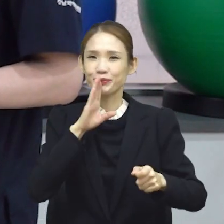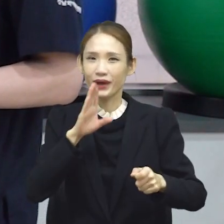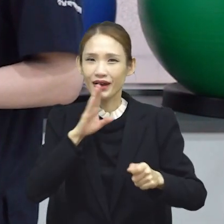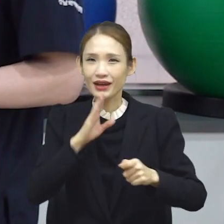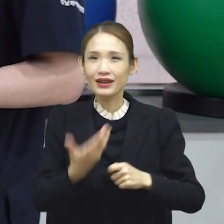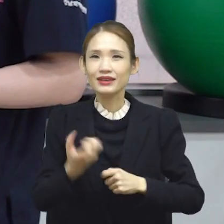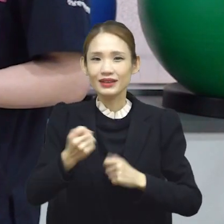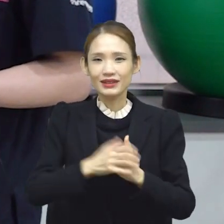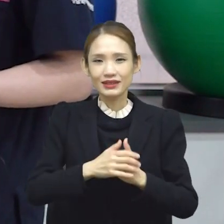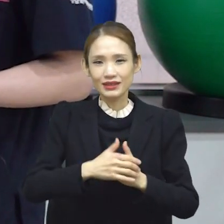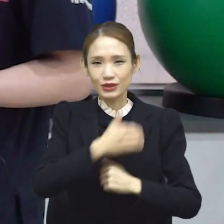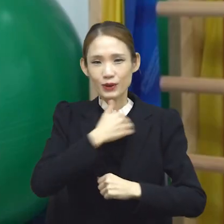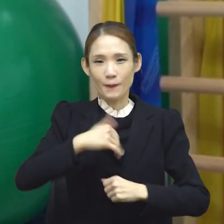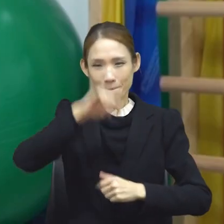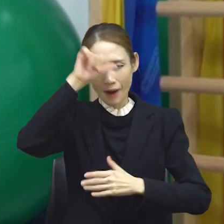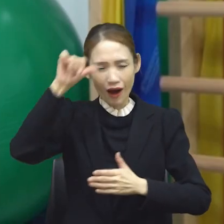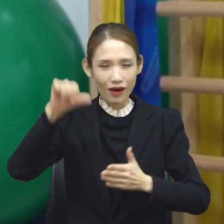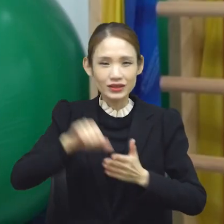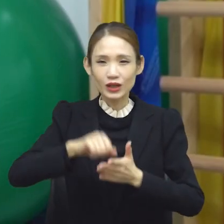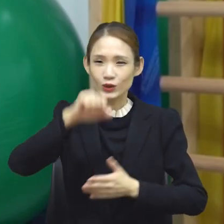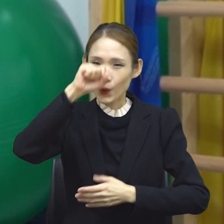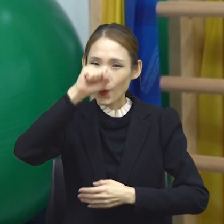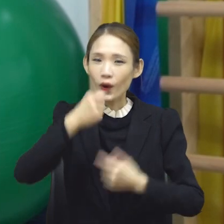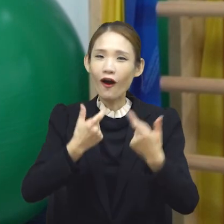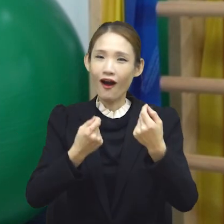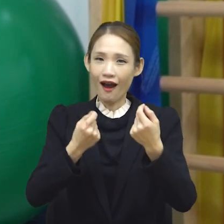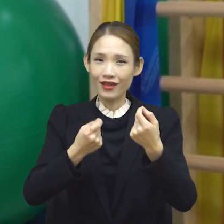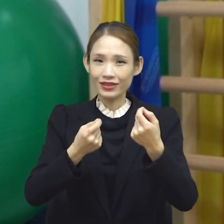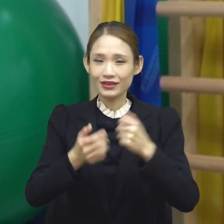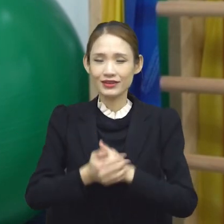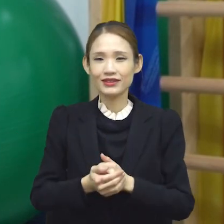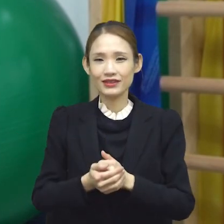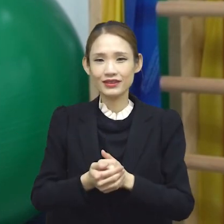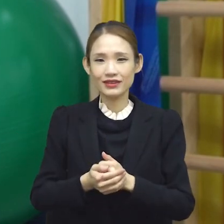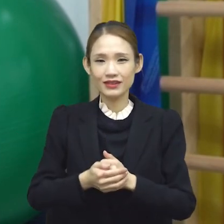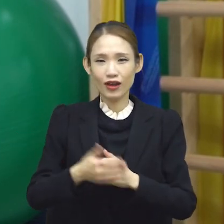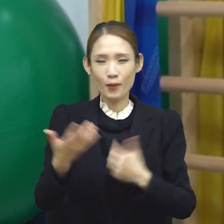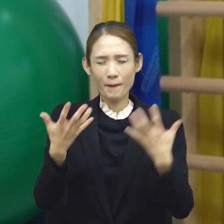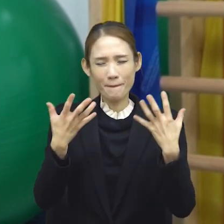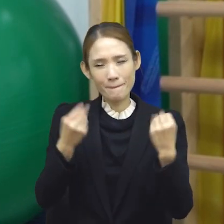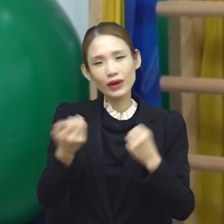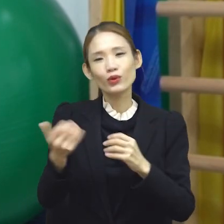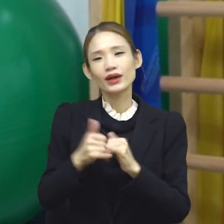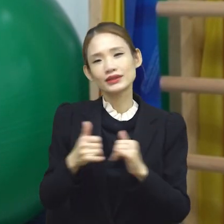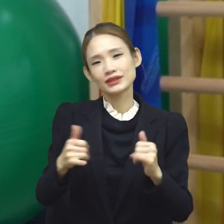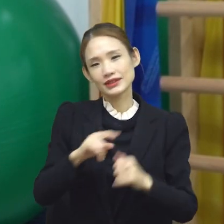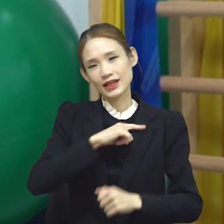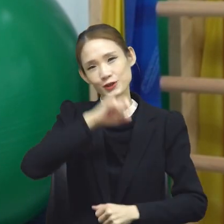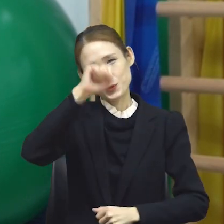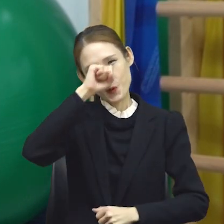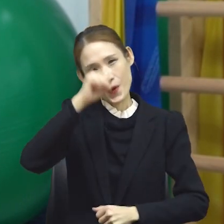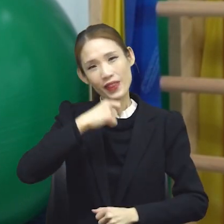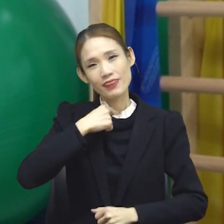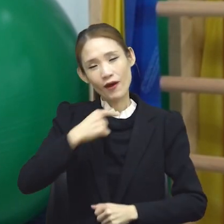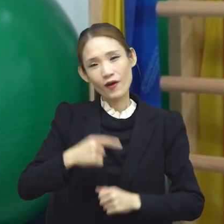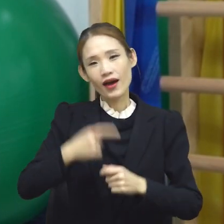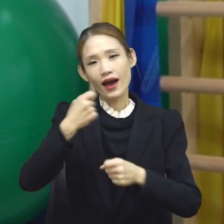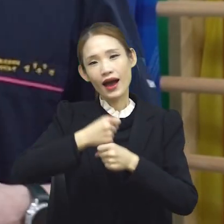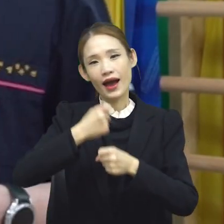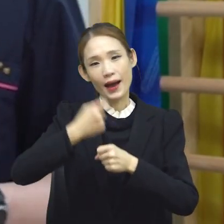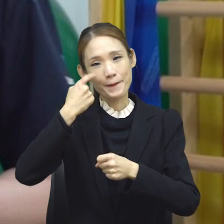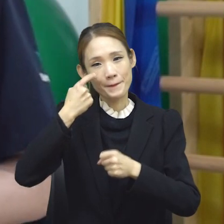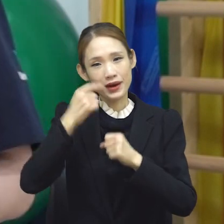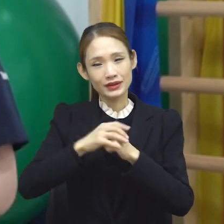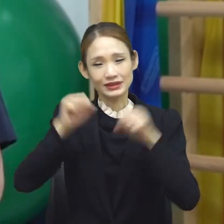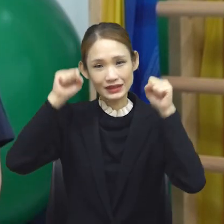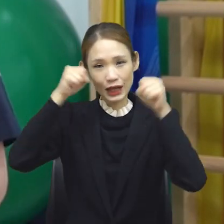평생 가져가도 좋을 것 같은 거를 한번 제가 그동안 엄청 많은 환자들을 만나면서 제일 좋았던 것을 제가 그냥 한번 만들어 봤어요,